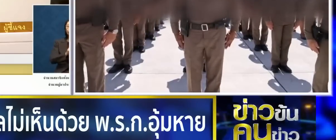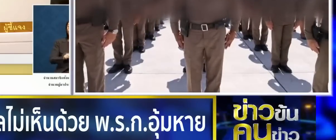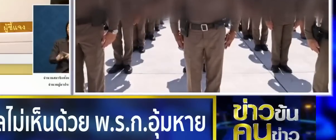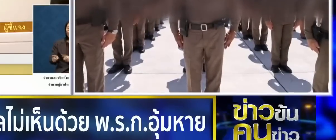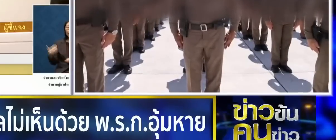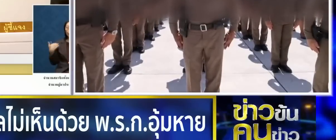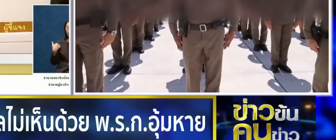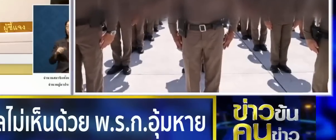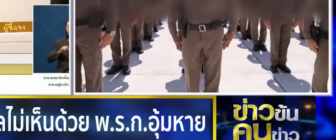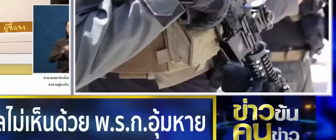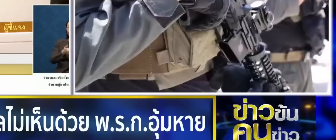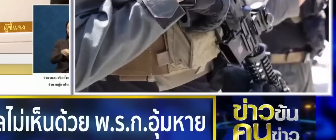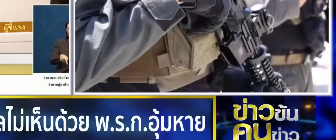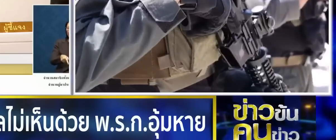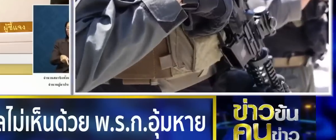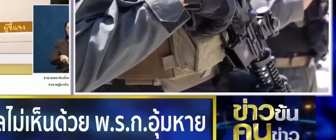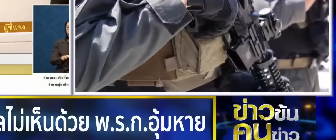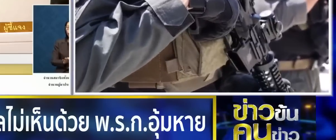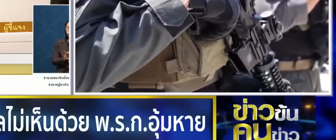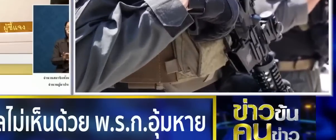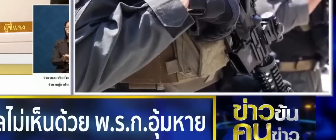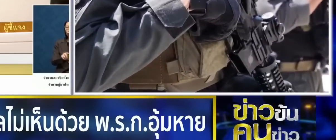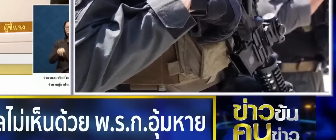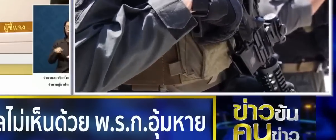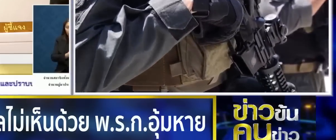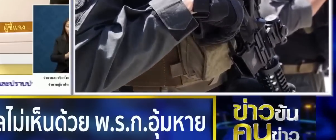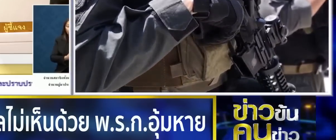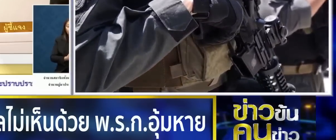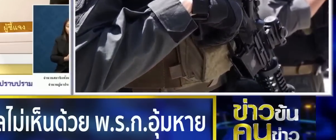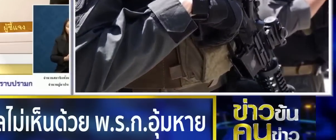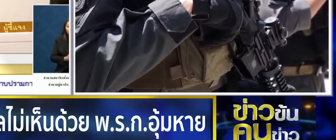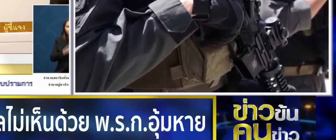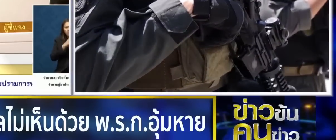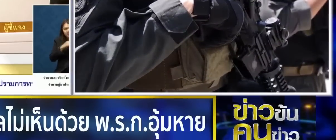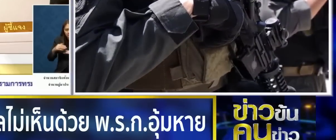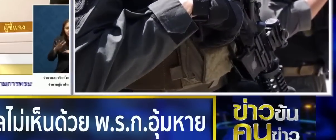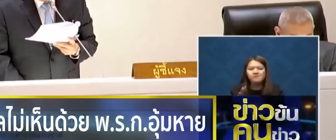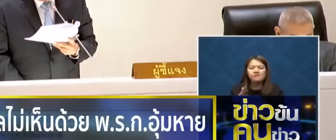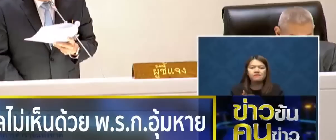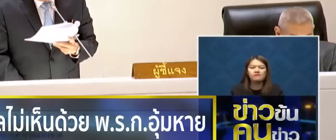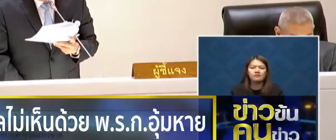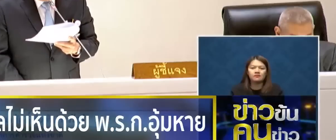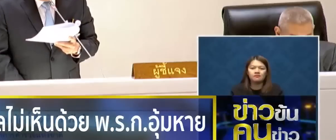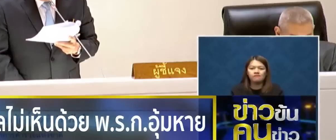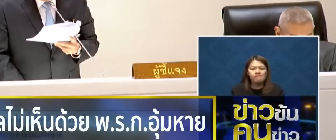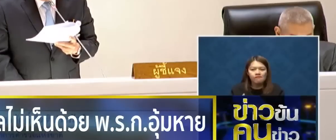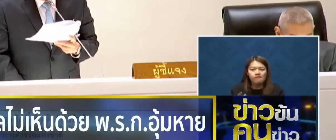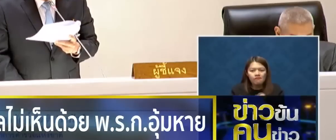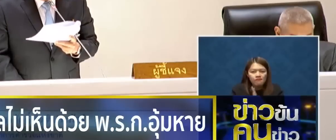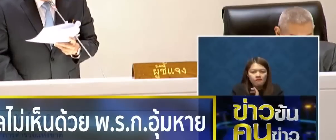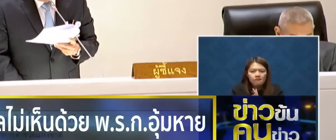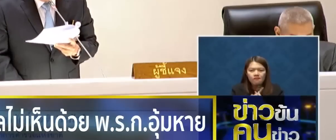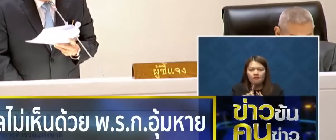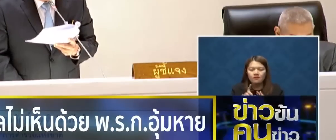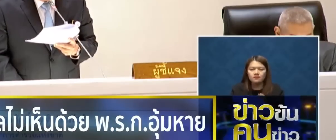ชัดเจนนี้ก็จะส่งผลถึงความเชื่อมั่นในกระบวนการยุติธรรม ผบ.ตร.ท่านก็ยืนยันชัดเจนนะคะไม่ได้แบบดึงเชงหรือว่